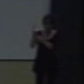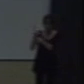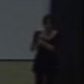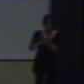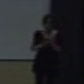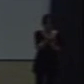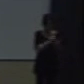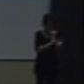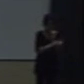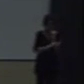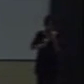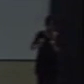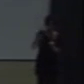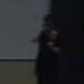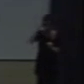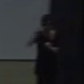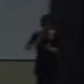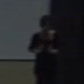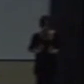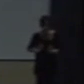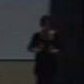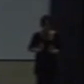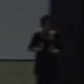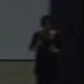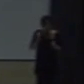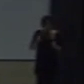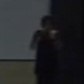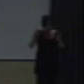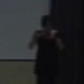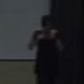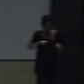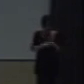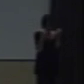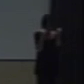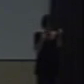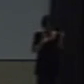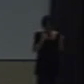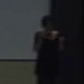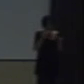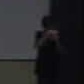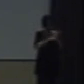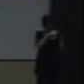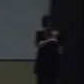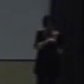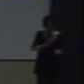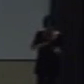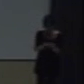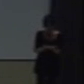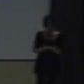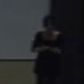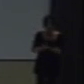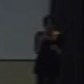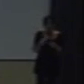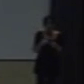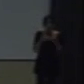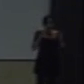és una realitat. I aquestes coses també signifiquen ètica. I aleshores jo crec que valdria la pena també que es parlés d'aquestes coses, perquè no deixa